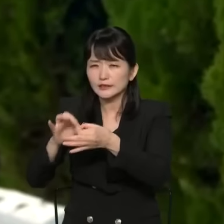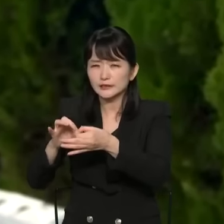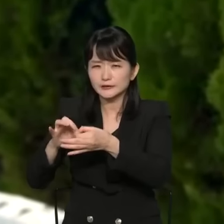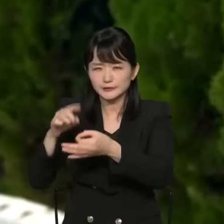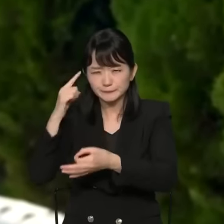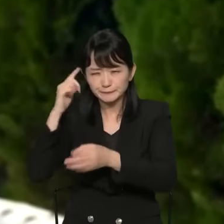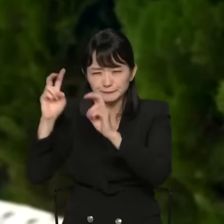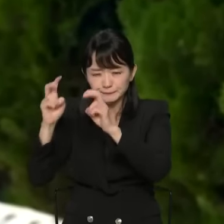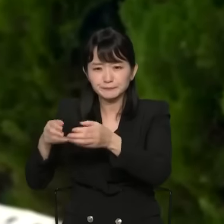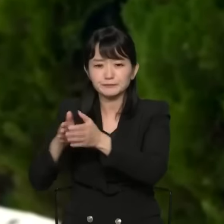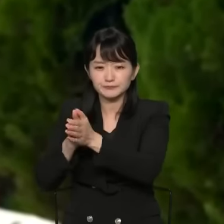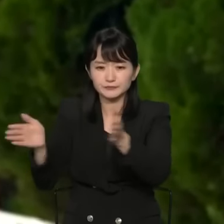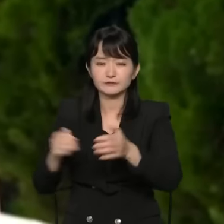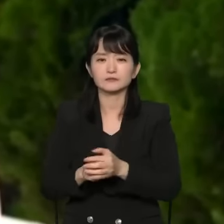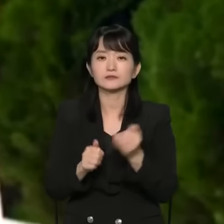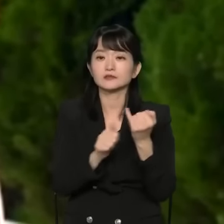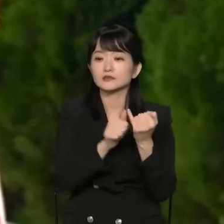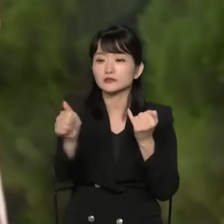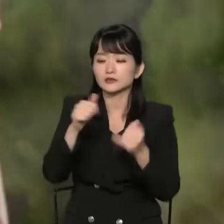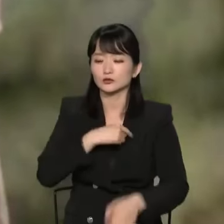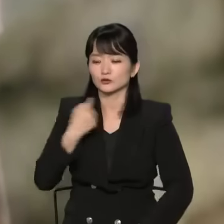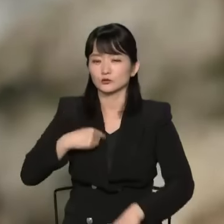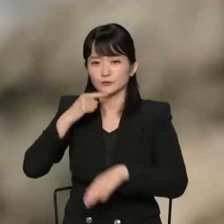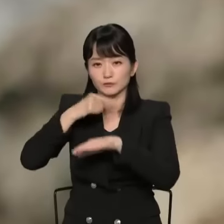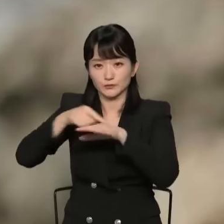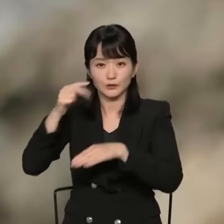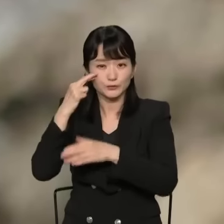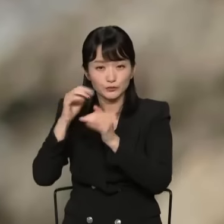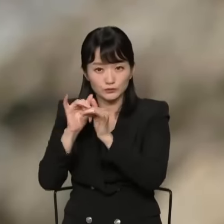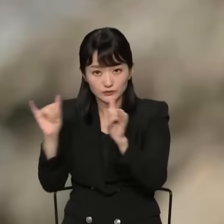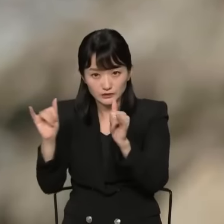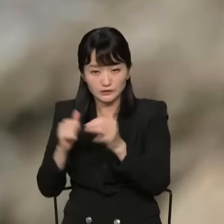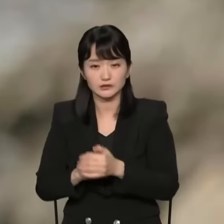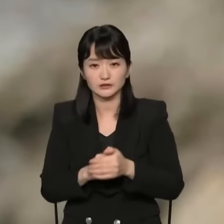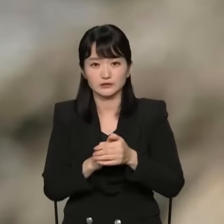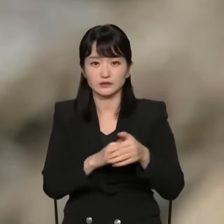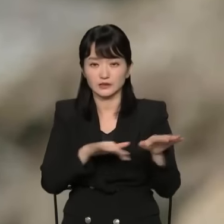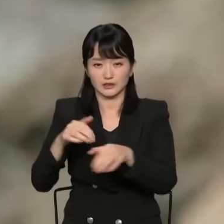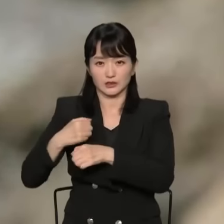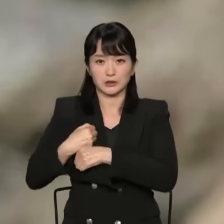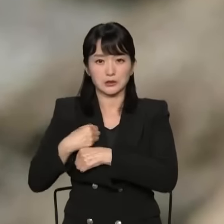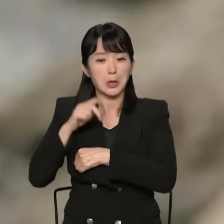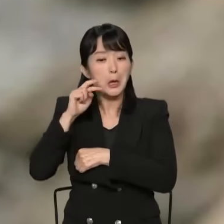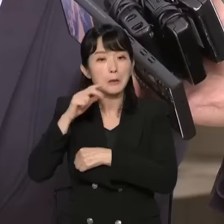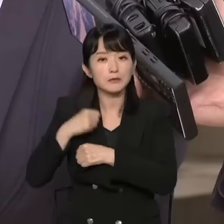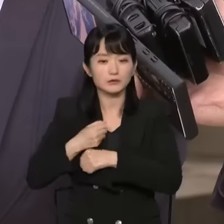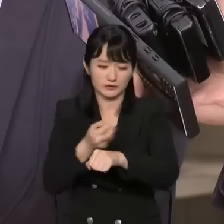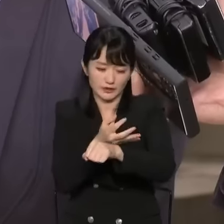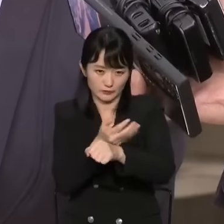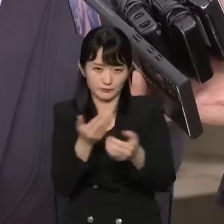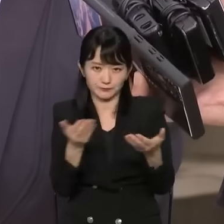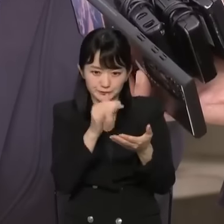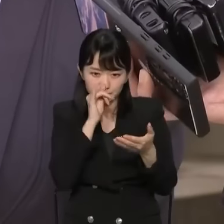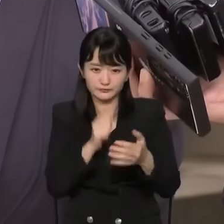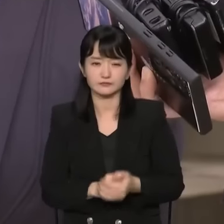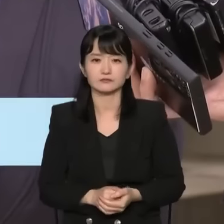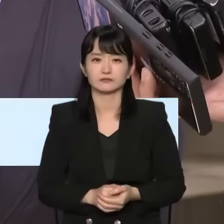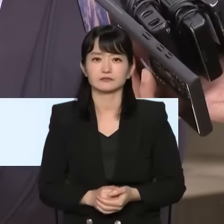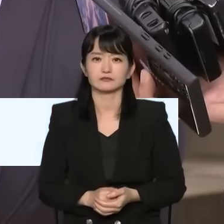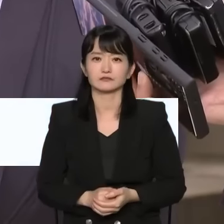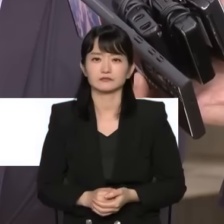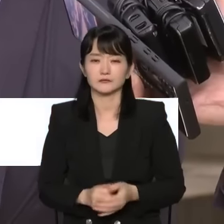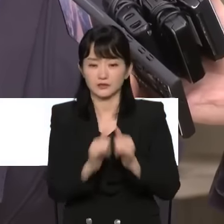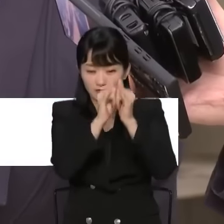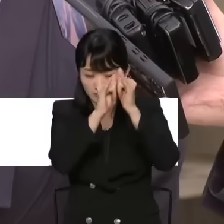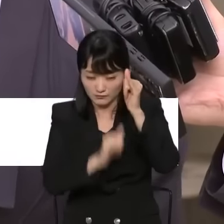신랑 케빈 황은 중국계 미국인 사업가이자 해병대 예비군 장교로 복무하고 있습니다. 세기의 이혼이라 불리는